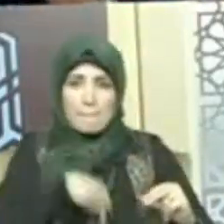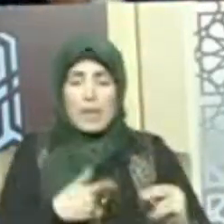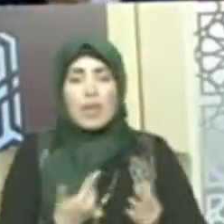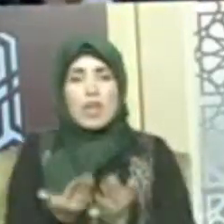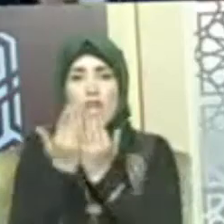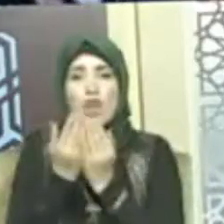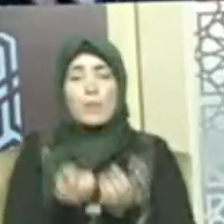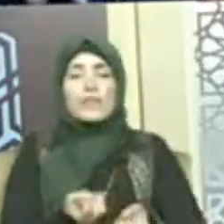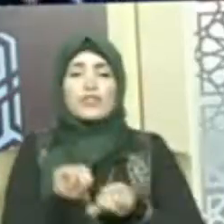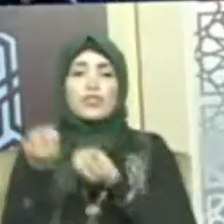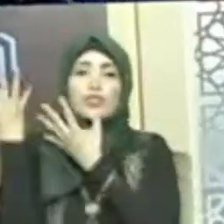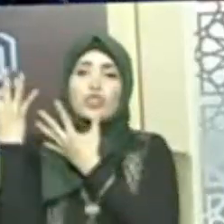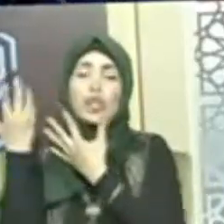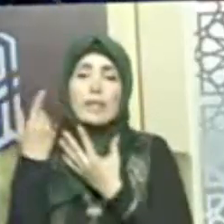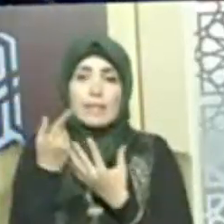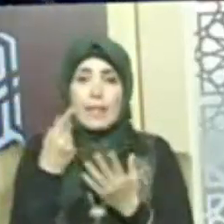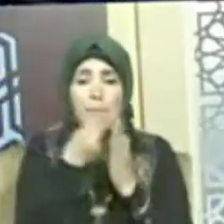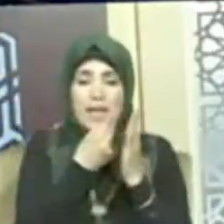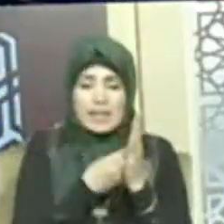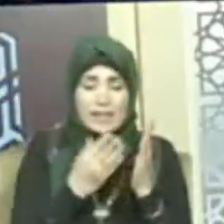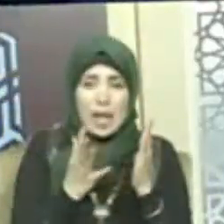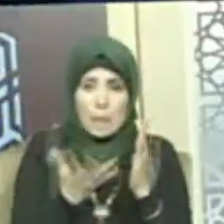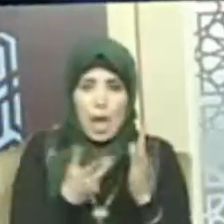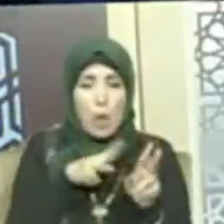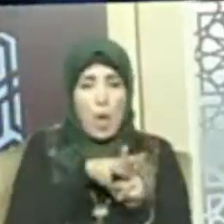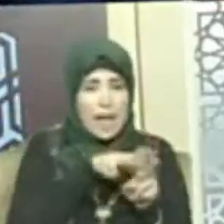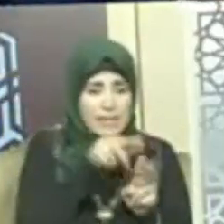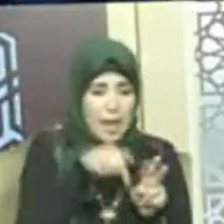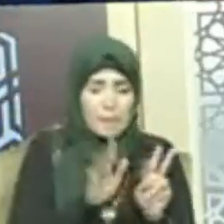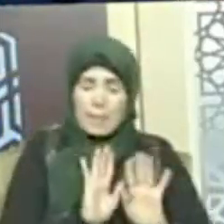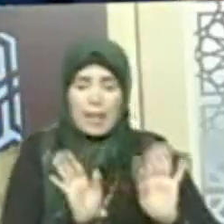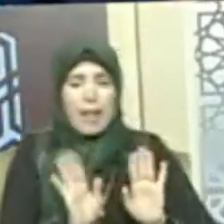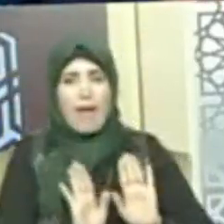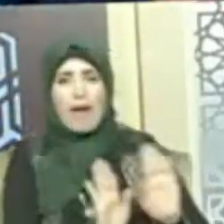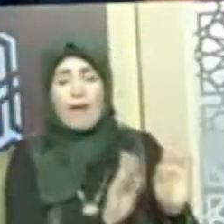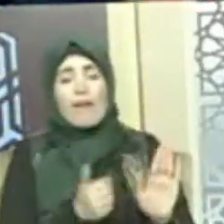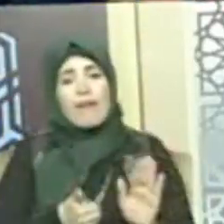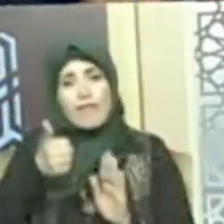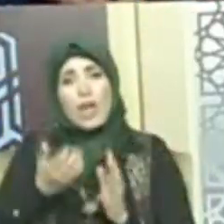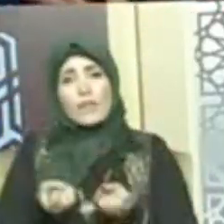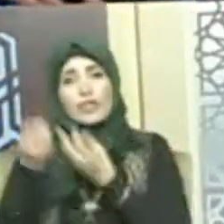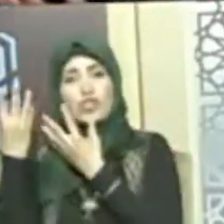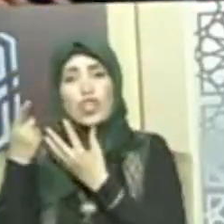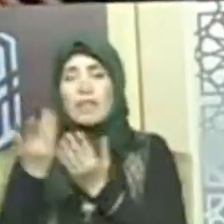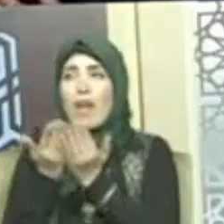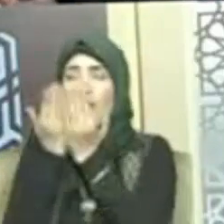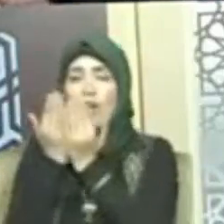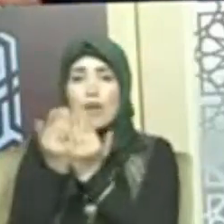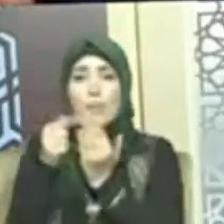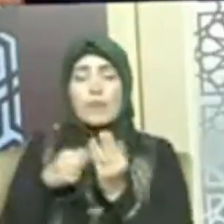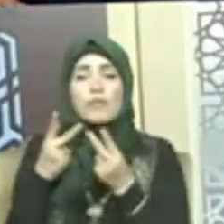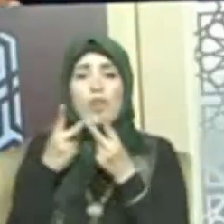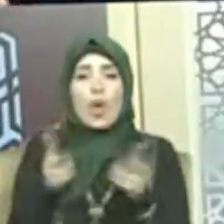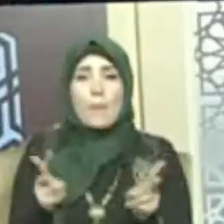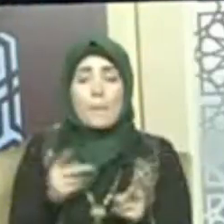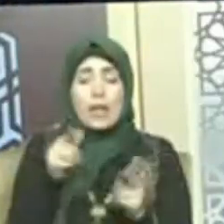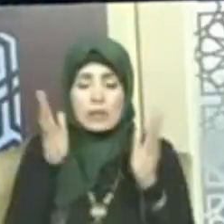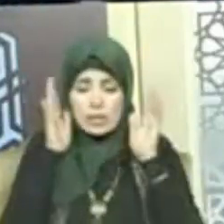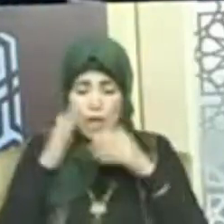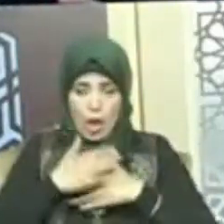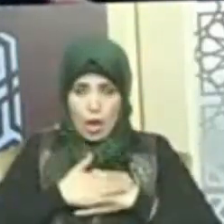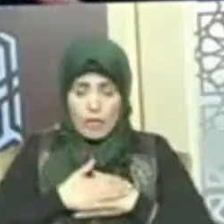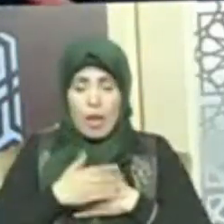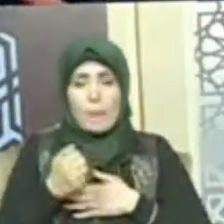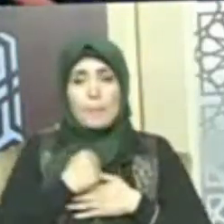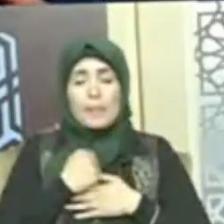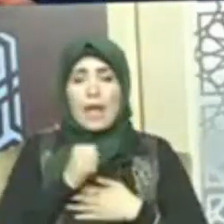أدخلنا الجنة بغير حساب ولا سابقة عذاب. اللهم تقبل صلاتنا،